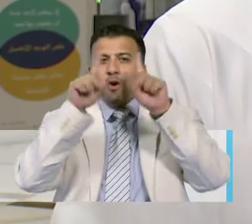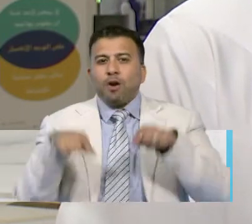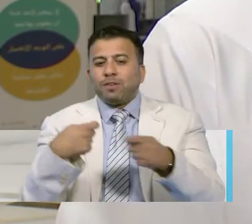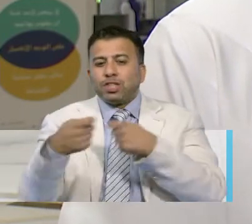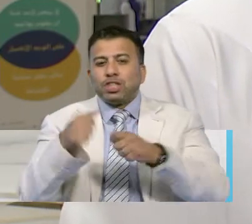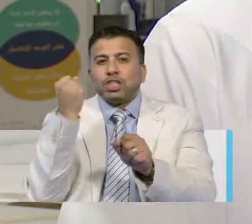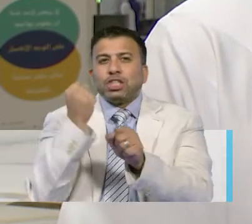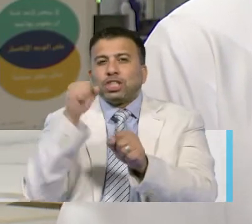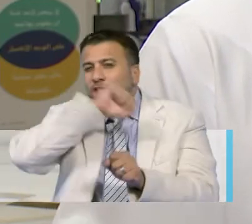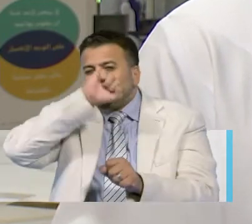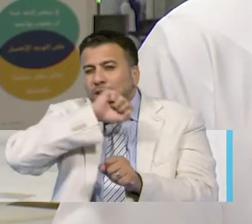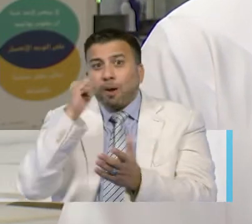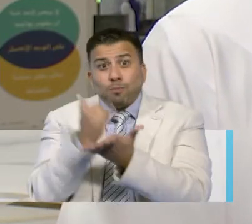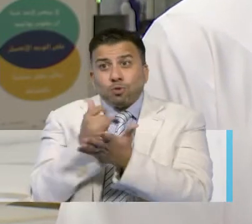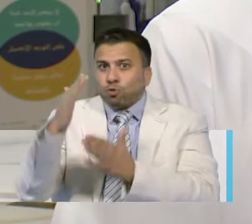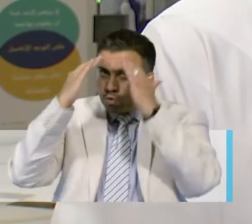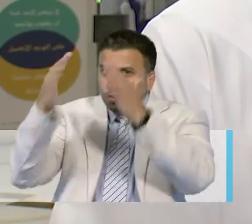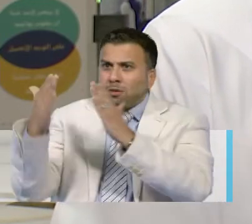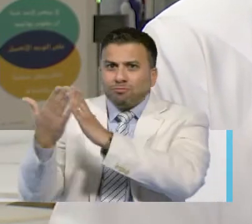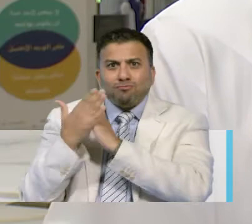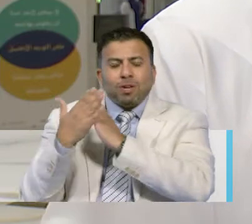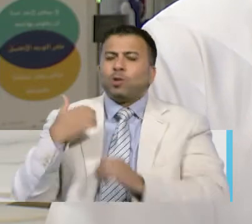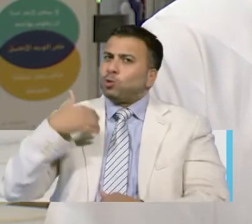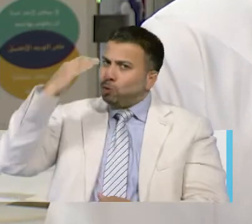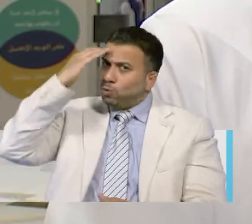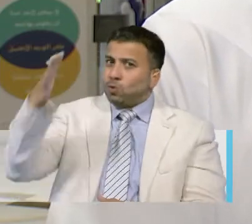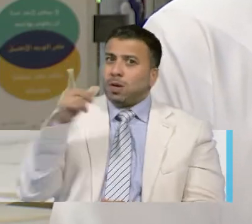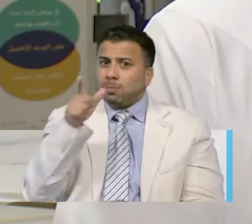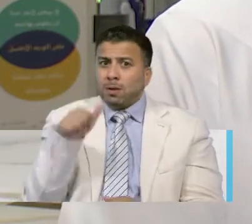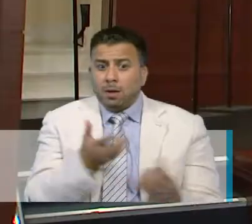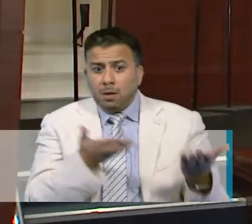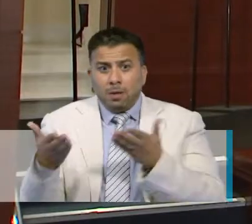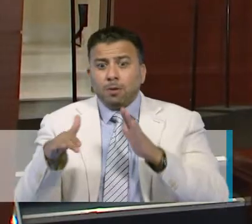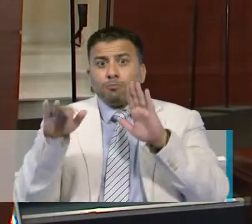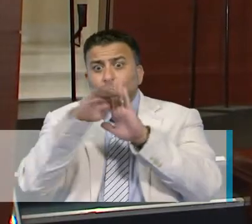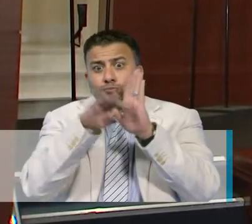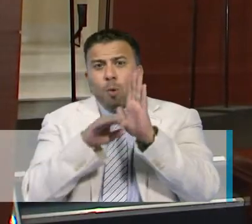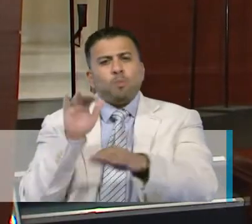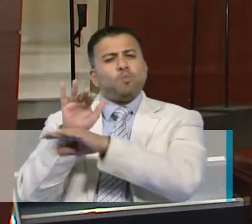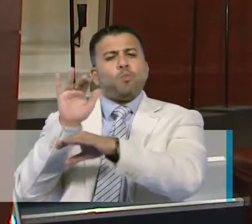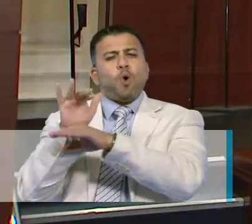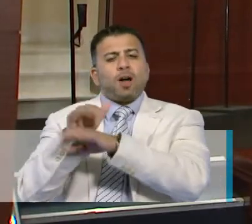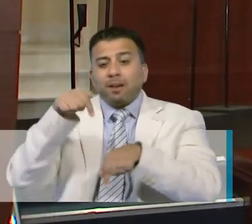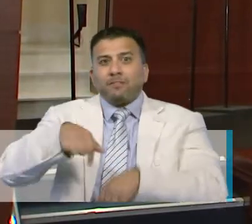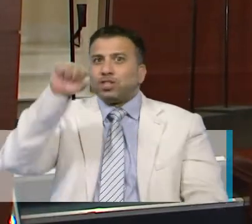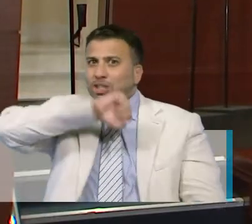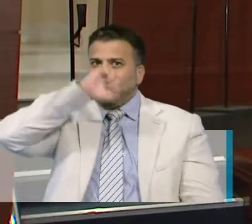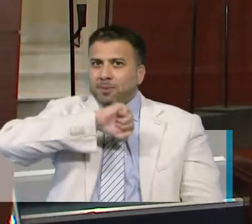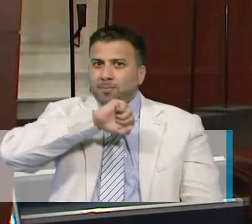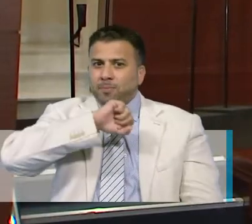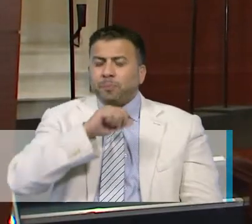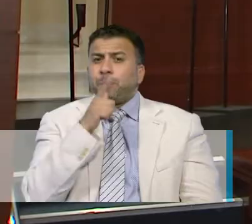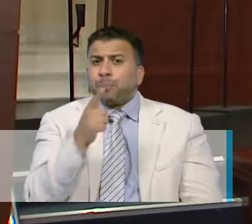انهم اتاحوا هذه الفرصة ولانهم استقبلونا احنا اليوم، ويعني اعدوا هذه المحاضرة للشباب في إمارة الشارقة. تحدث